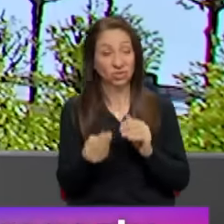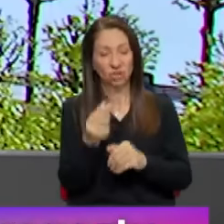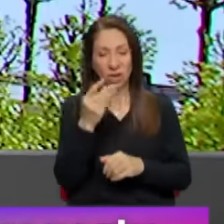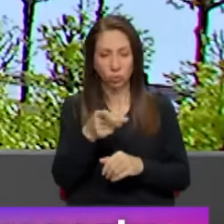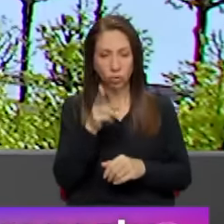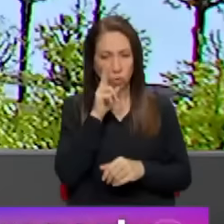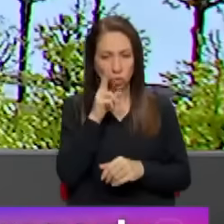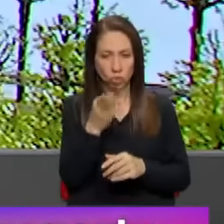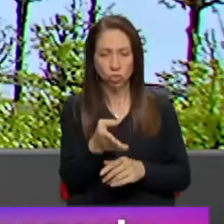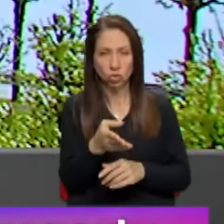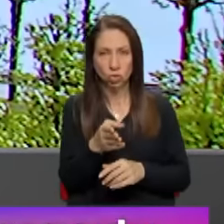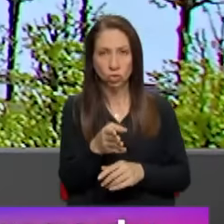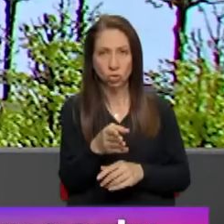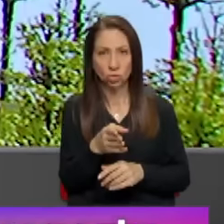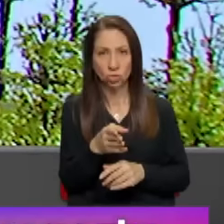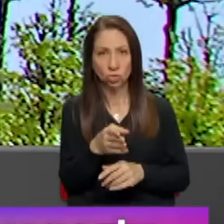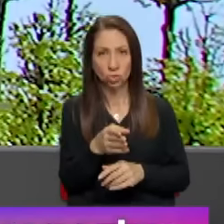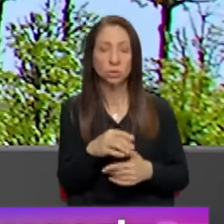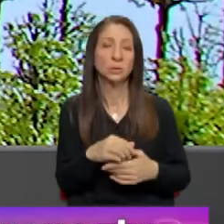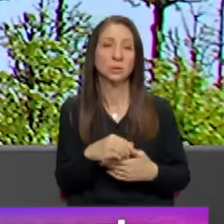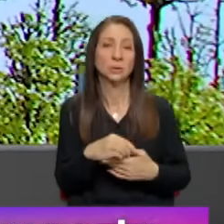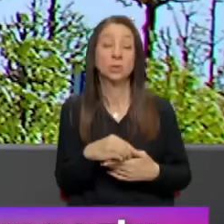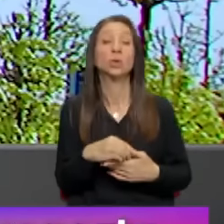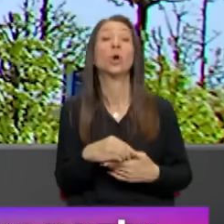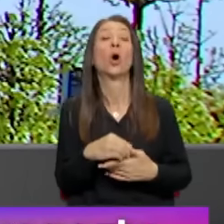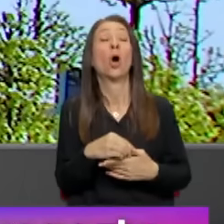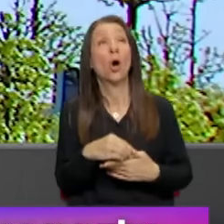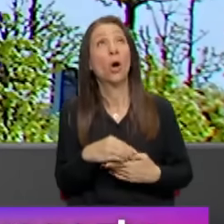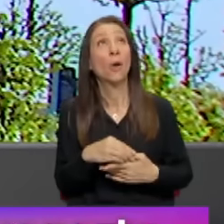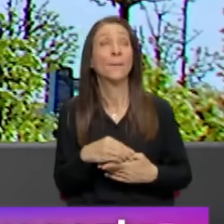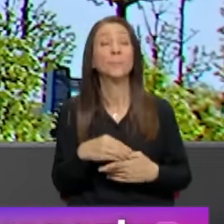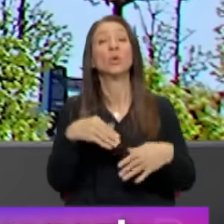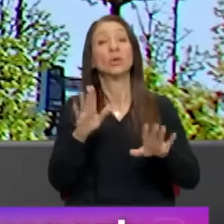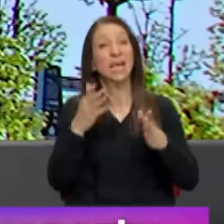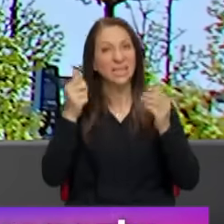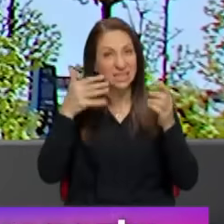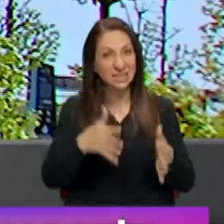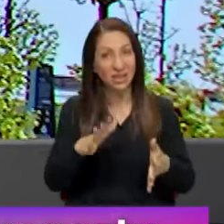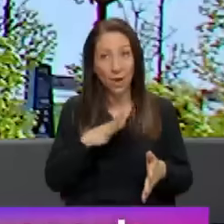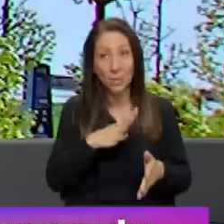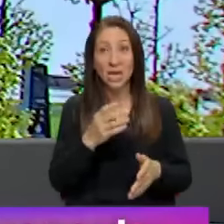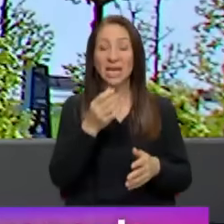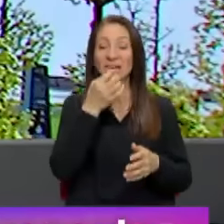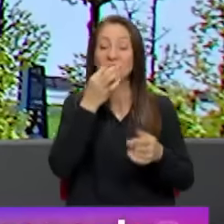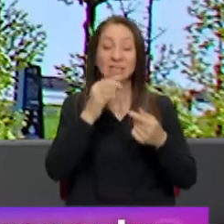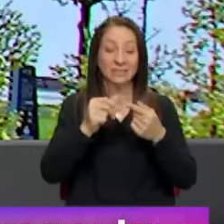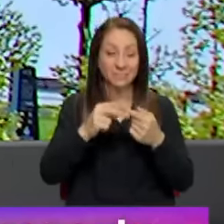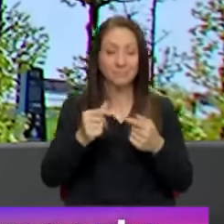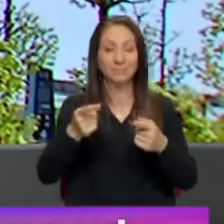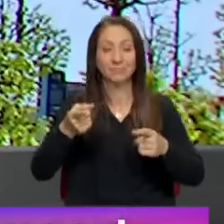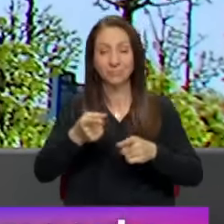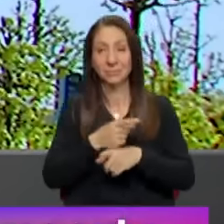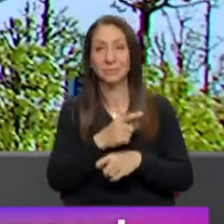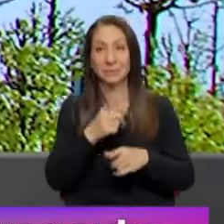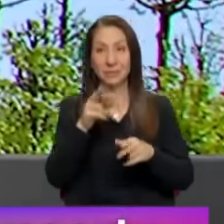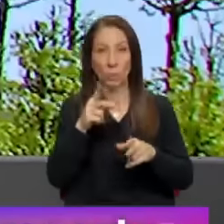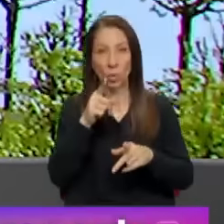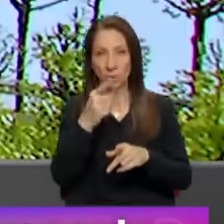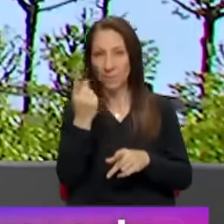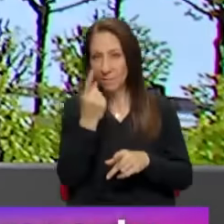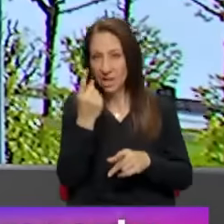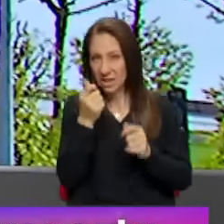çıkan, AK Parti'nin karşısına çıkan fatura. Yoksa böyle israf kalemleri de var mıdır? Kuru yemiş diğer kalemler. Orada